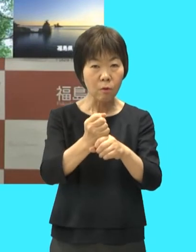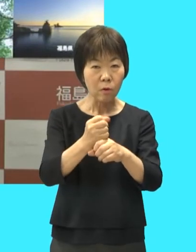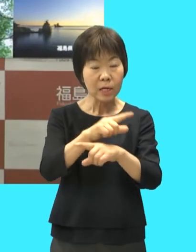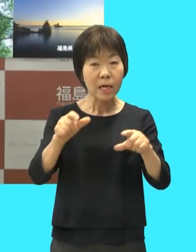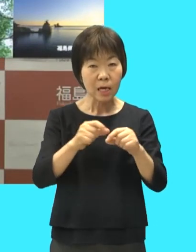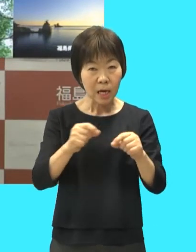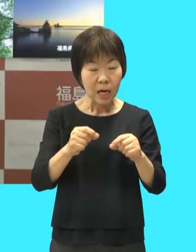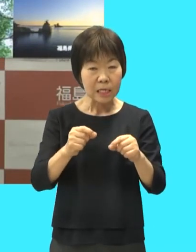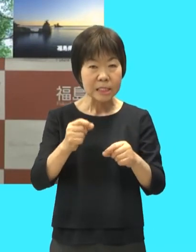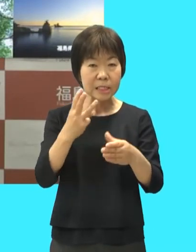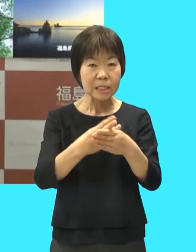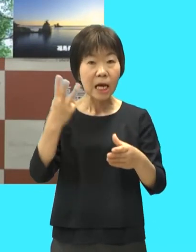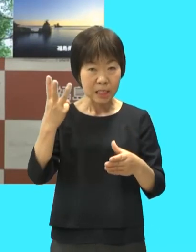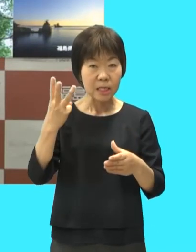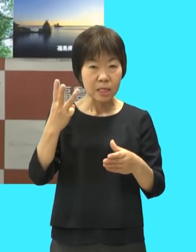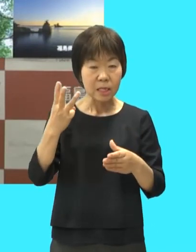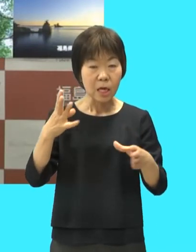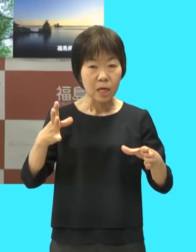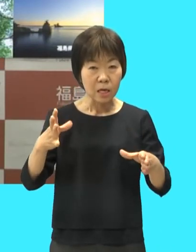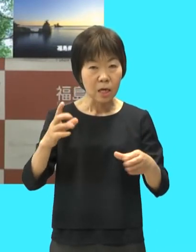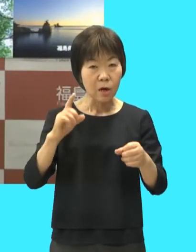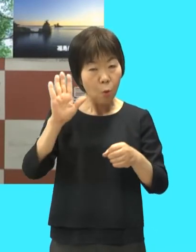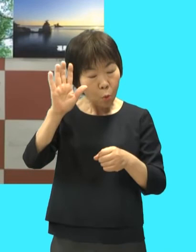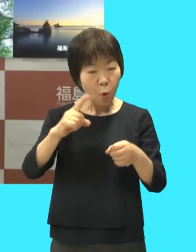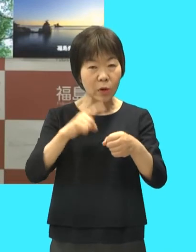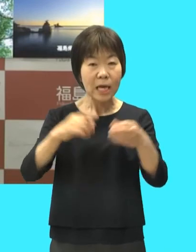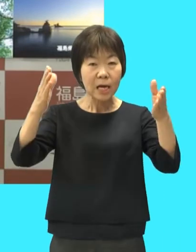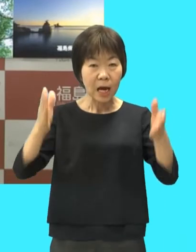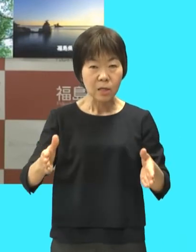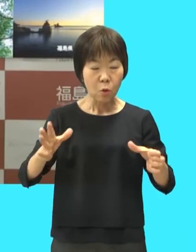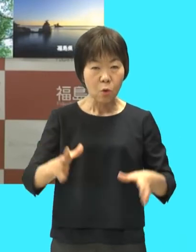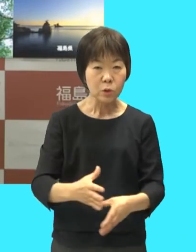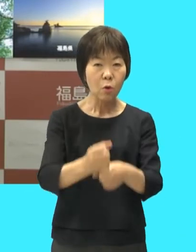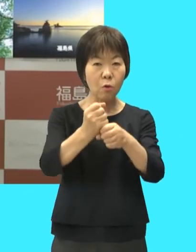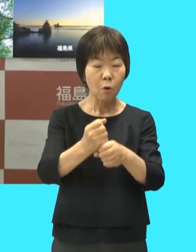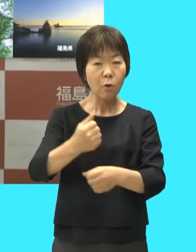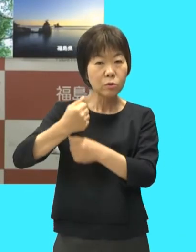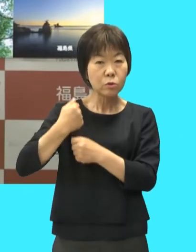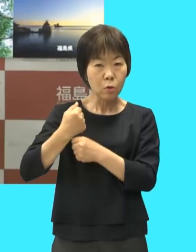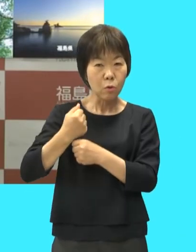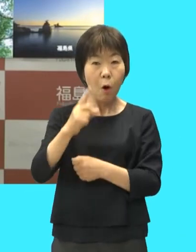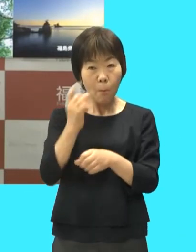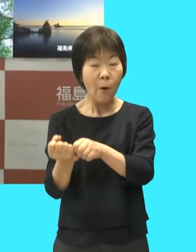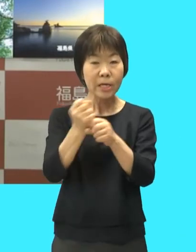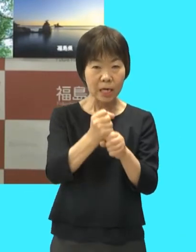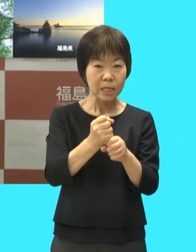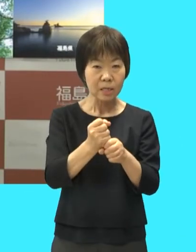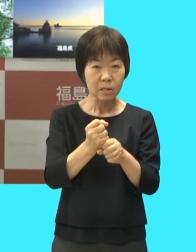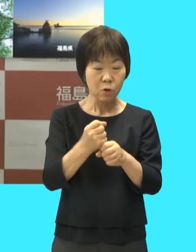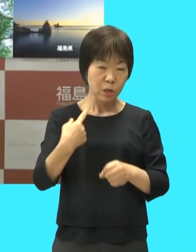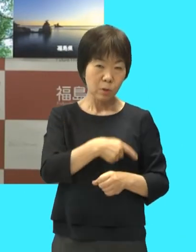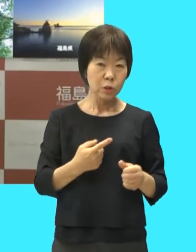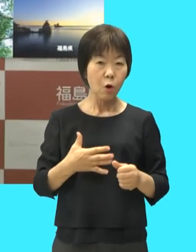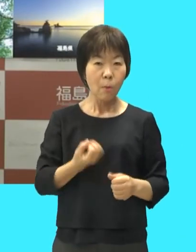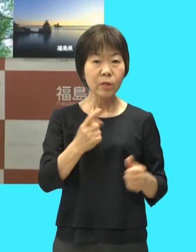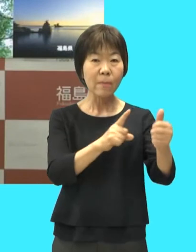。今後年間の総合優勝もう一回、その思いを室谷選手持っておられます。その